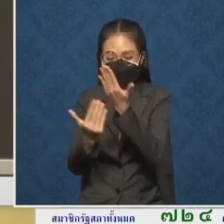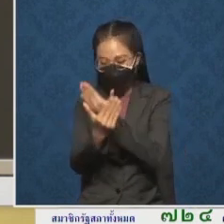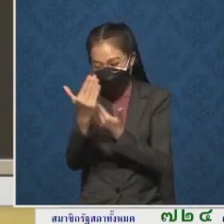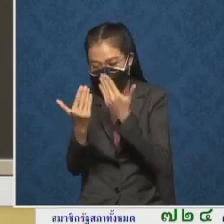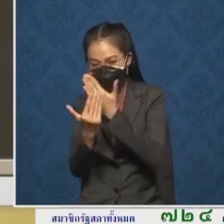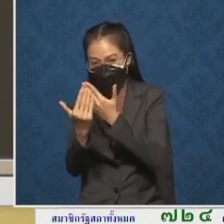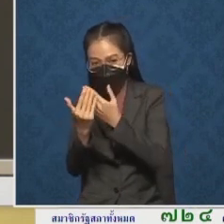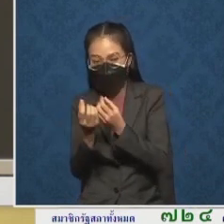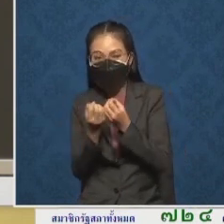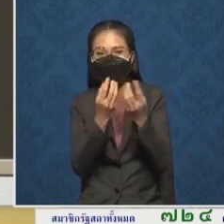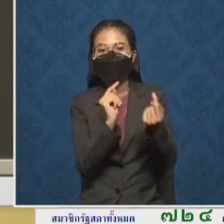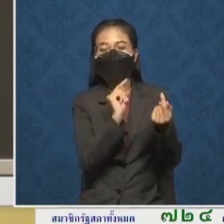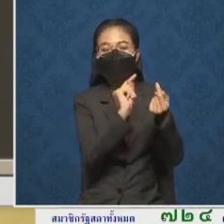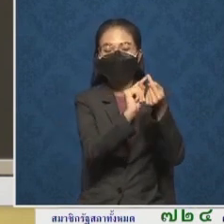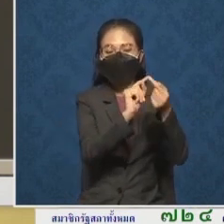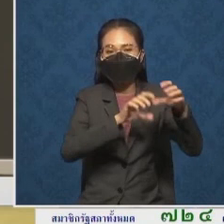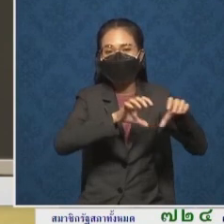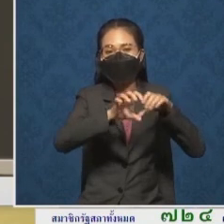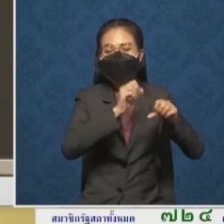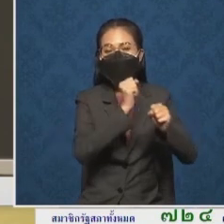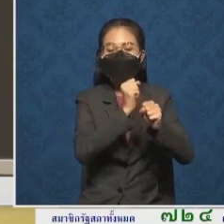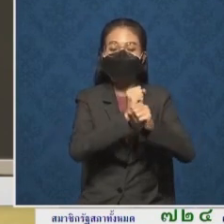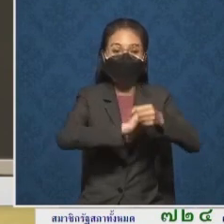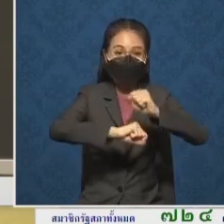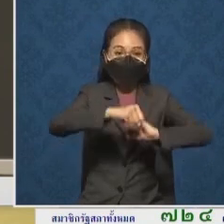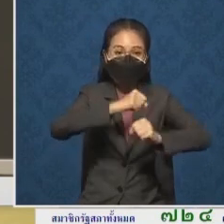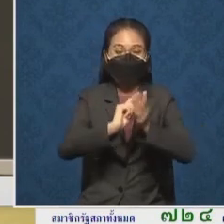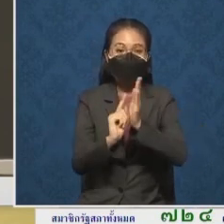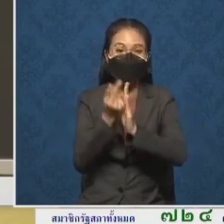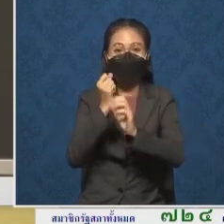ากำลังพิจารณานี่แหละครับไปสู่การปฏิบัติผมว่